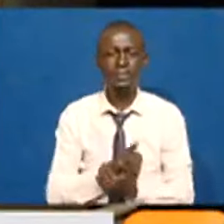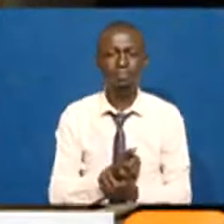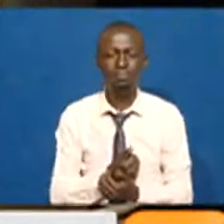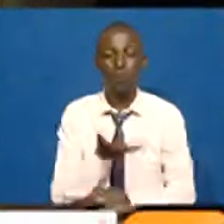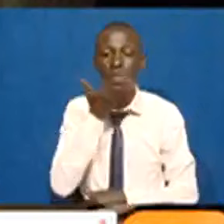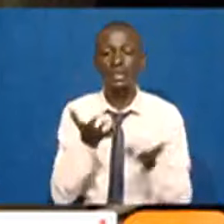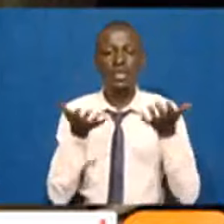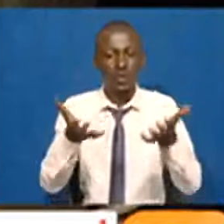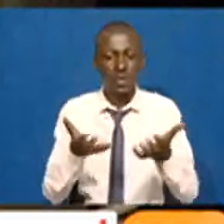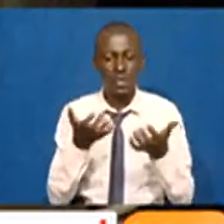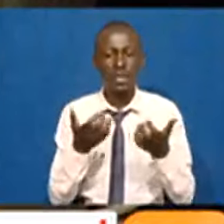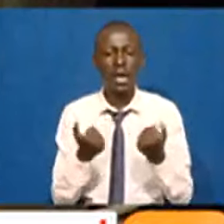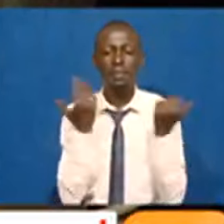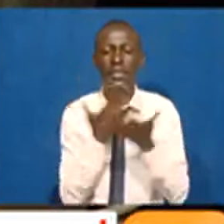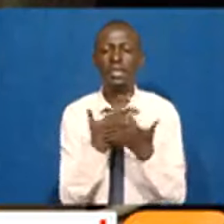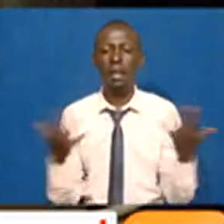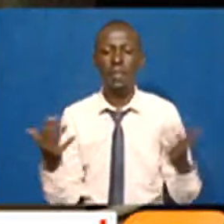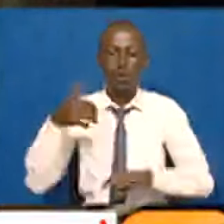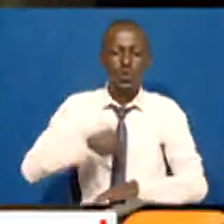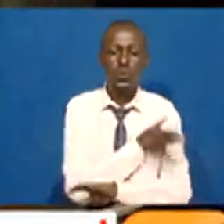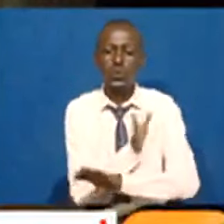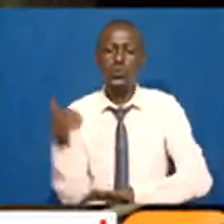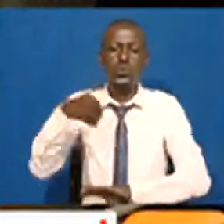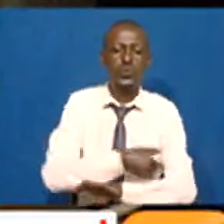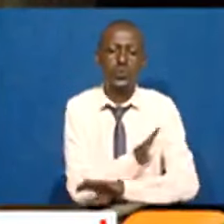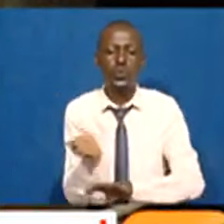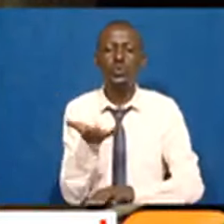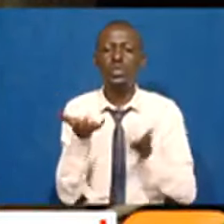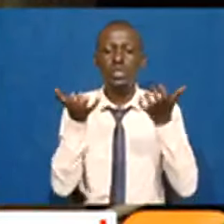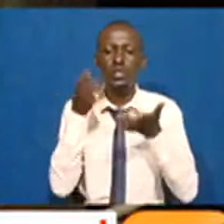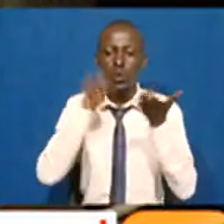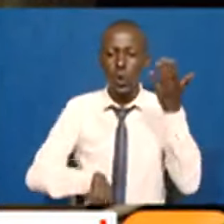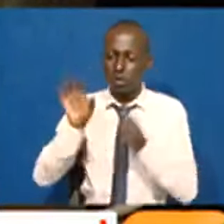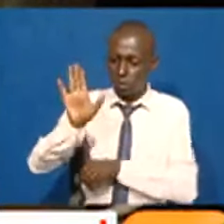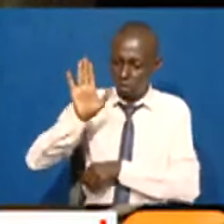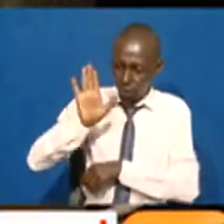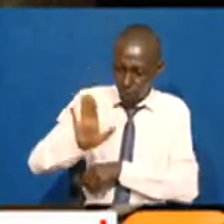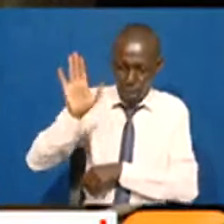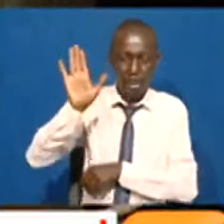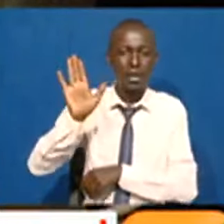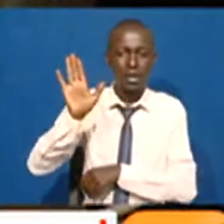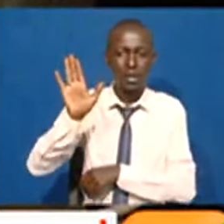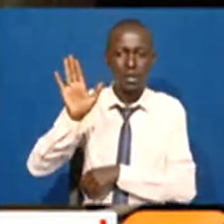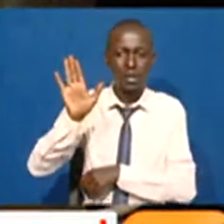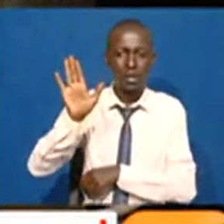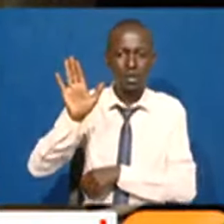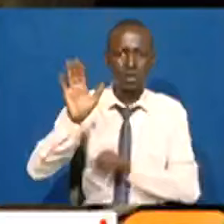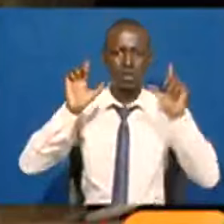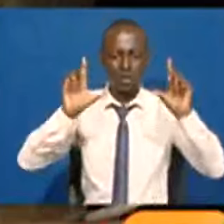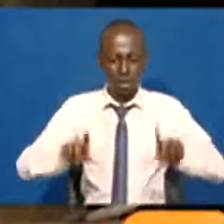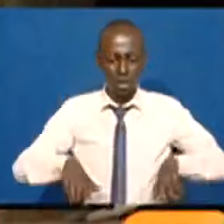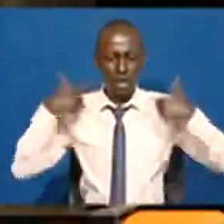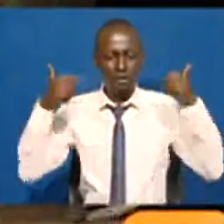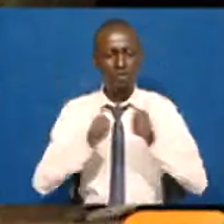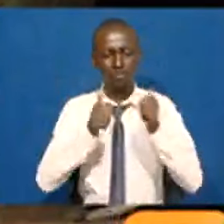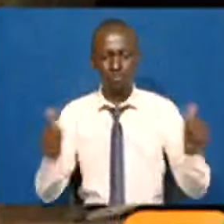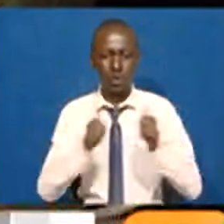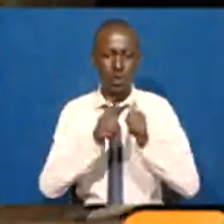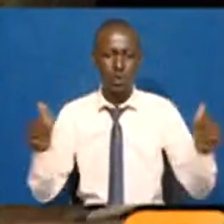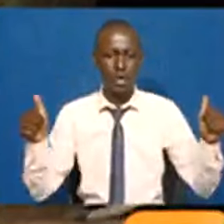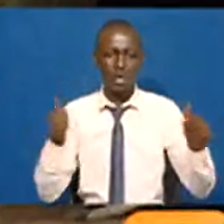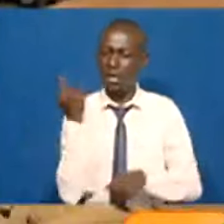Something is just fishy. Na kitu tunataka ni Frank. Na mimi kitu nataka ni Frank akiwa fiti. Na ni